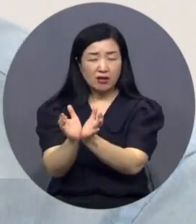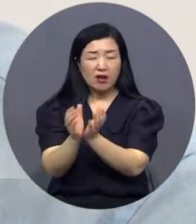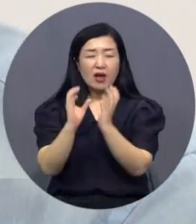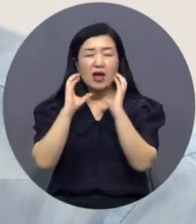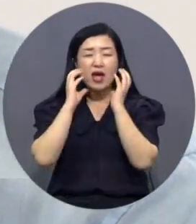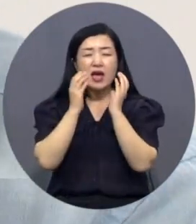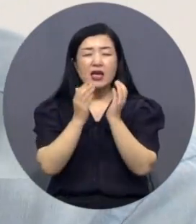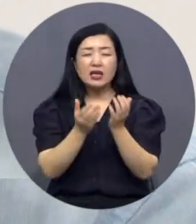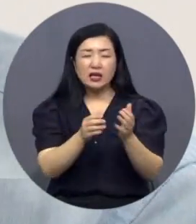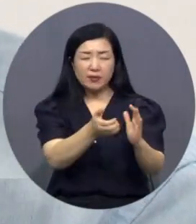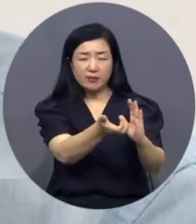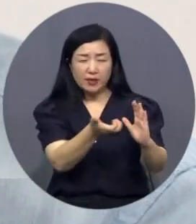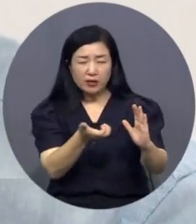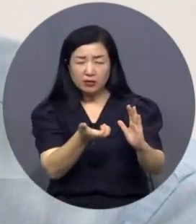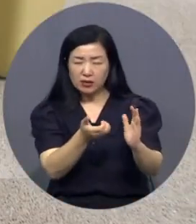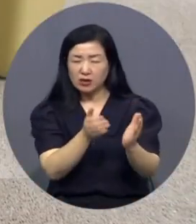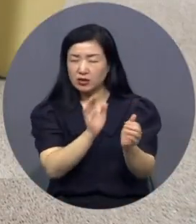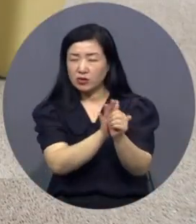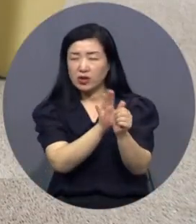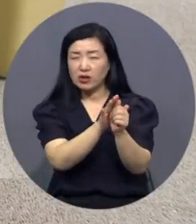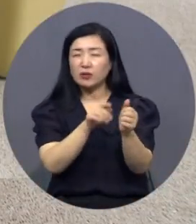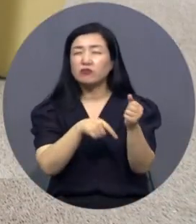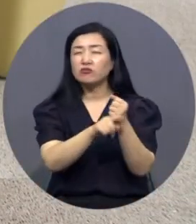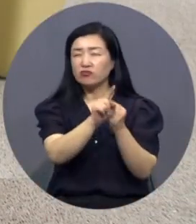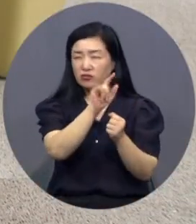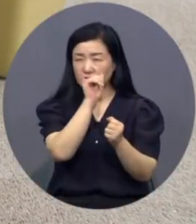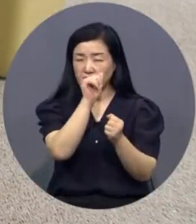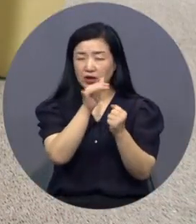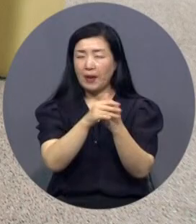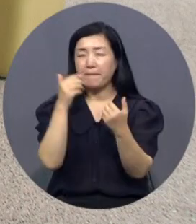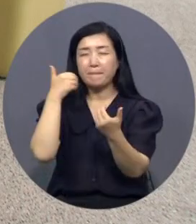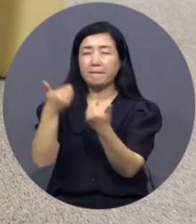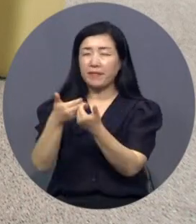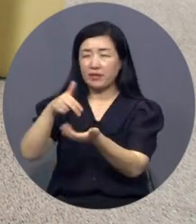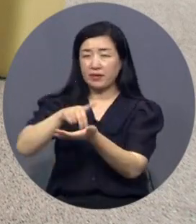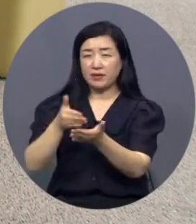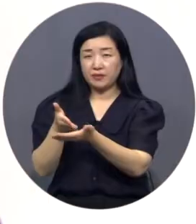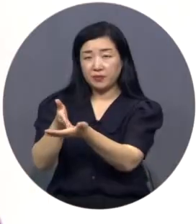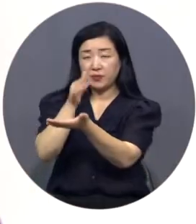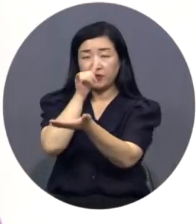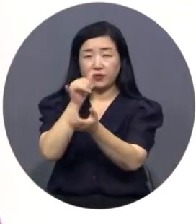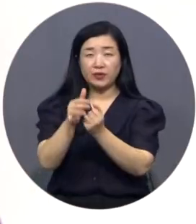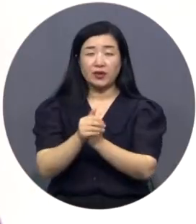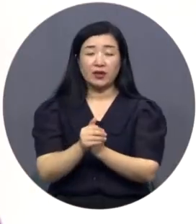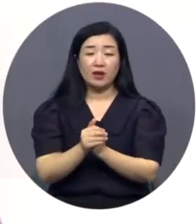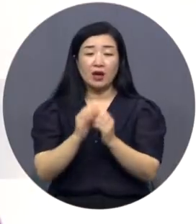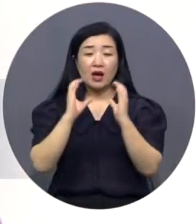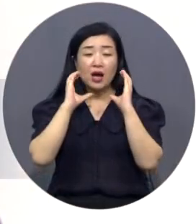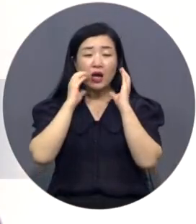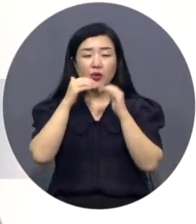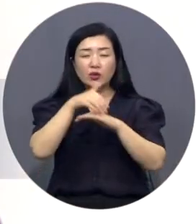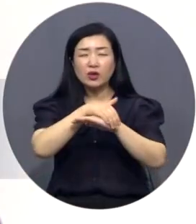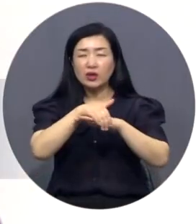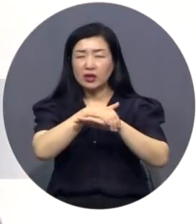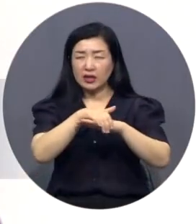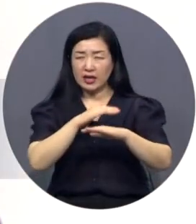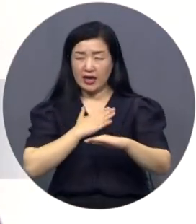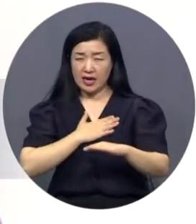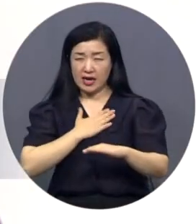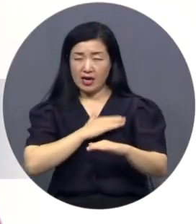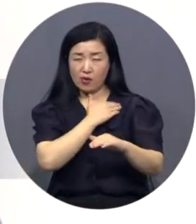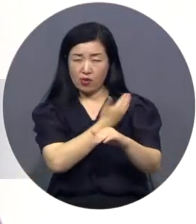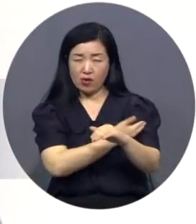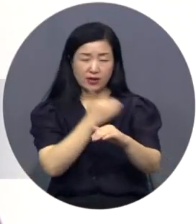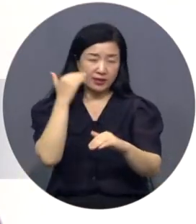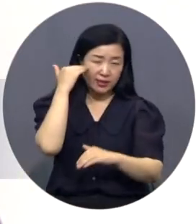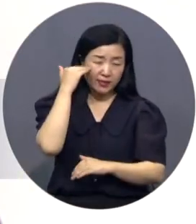베이비박스를 지원하려는 조례로 의심된다며 반대 의견서를 제출했습니다. 아동이 가질 수 있는 알 권리를